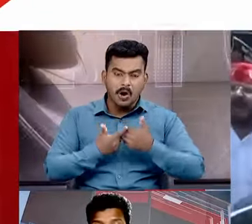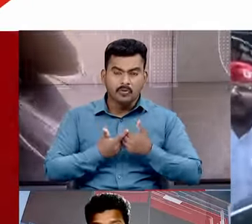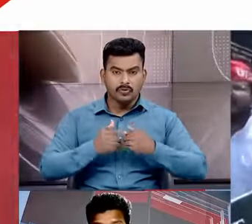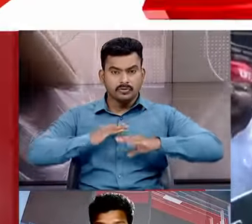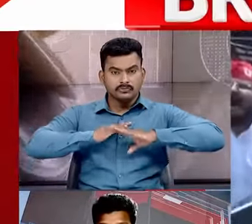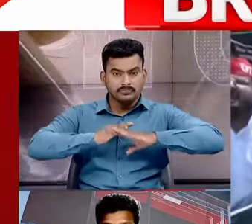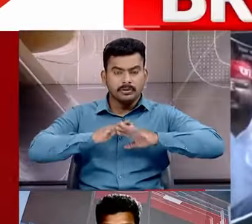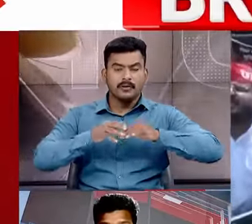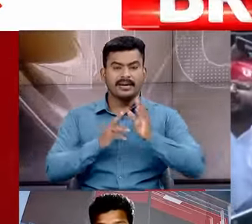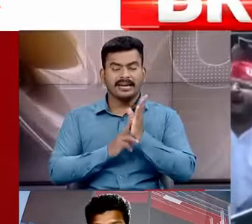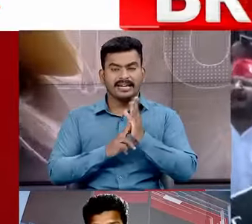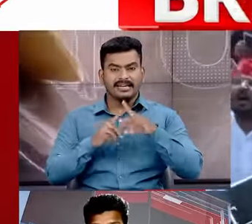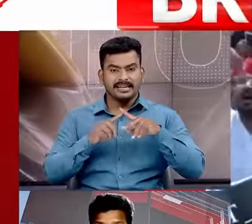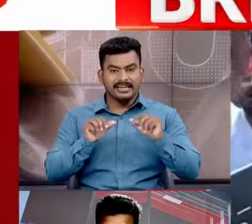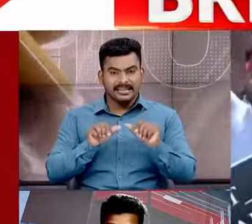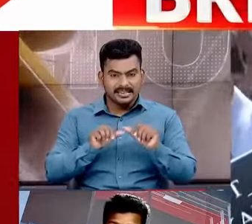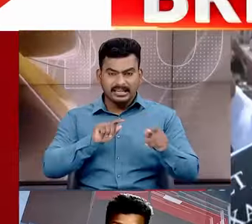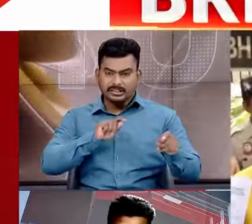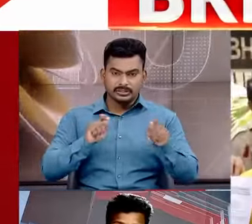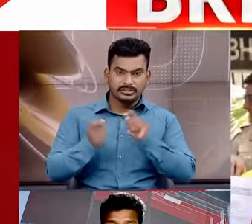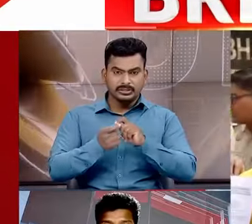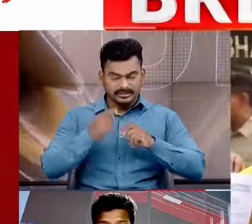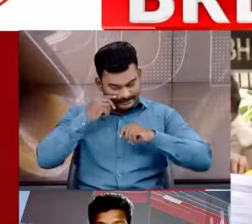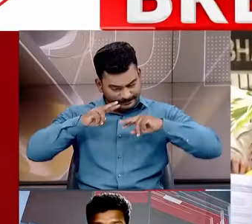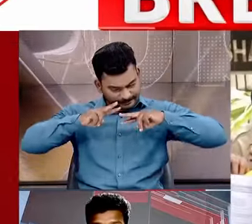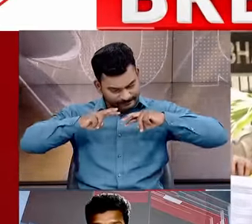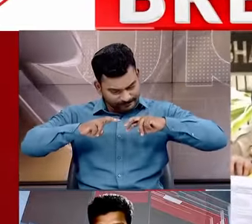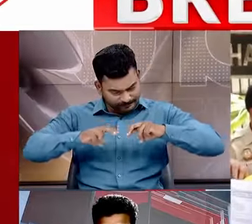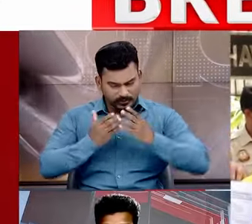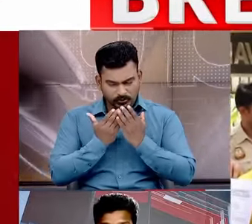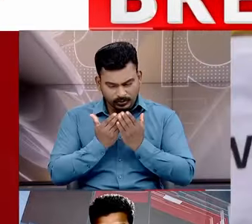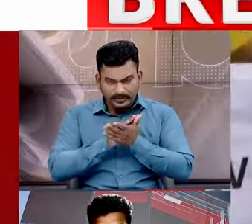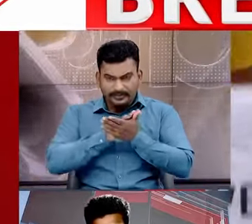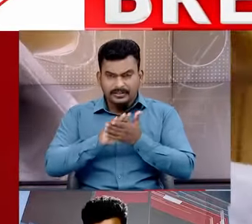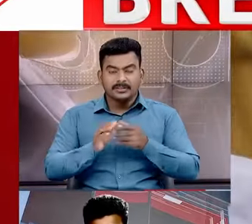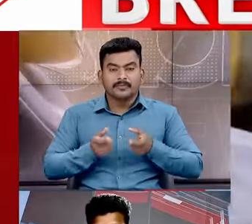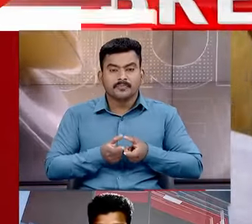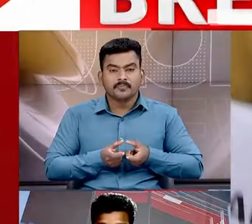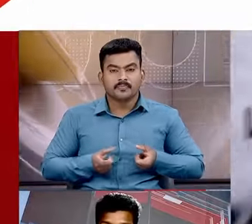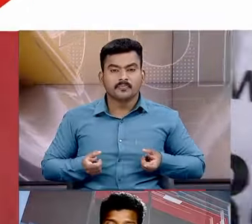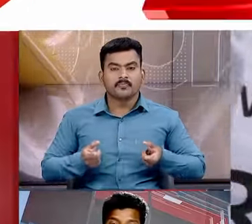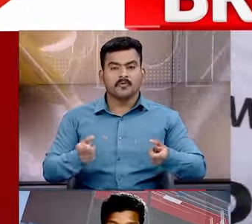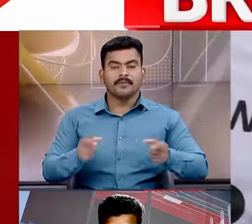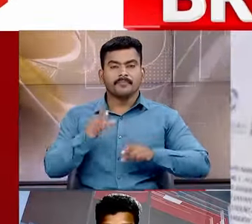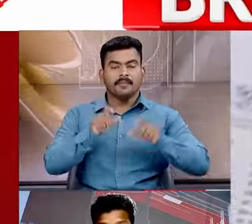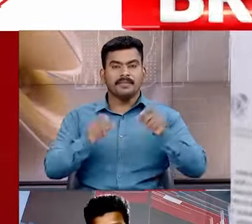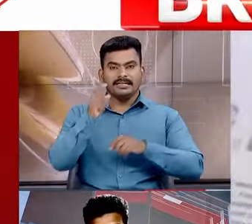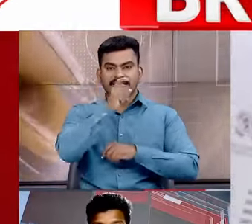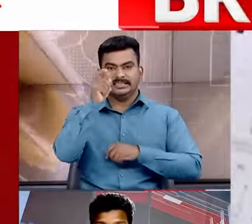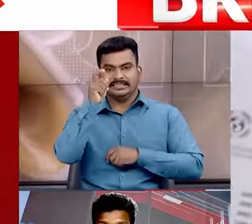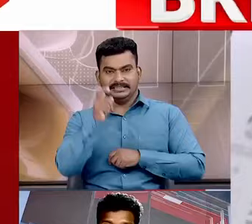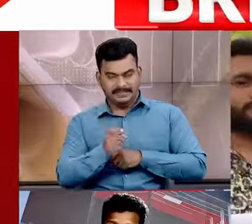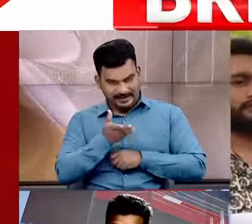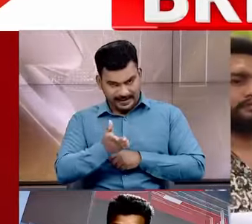പ്രവർത്തനത്തിലെ പരിഷ്കരണം. ഈ മൂന്ന് കാര്യങ്ങളിൽ പഠിച്ച് റിപ്പോർട്ട് സമർപ്പിക്കാൻ വേണ്ടിയാണ് ഏഴംഗ സമിതിയെ നിശ്ചയിച്ചിട്ടുള്ളത്. അവർ 2 മാസം